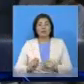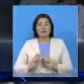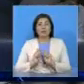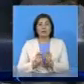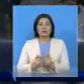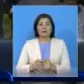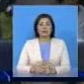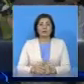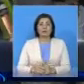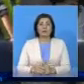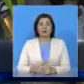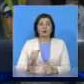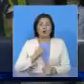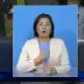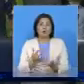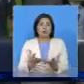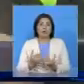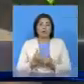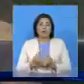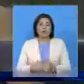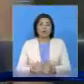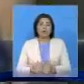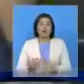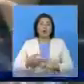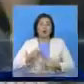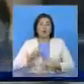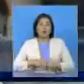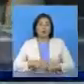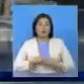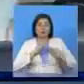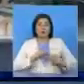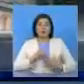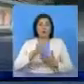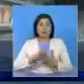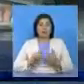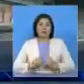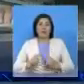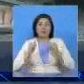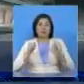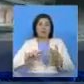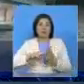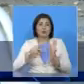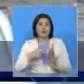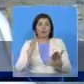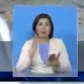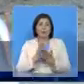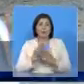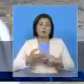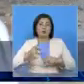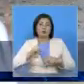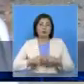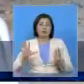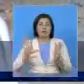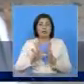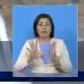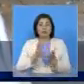келіп тапсырады. Қабылдаймыз осы жерден, прием жасаймыз. Бұл істі әрі қарай дамыту ойда бар, алайда ангар типті негізгі өндіріс алаңында электр тоғы